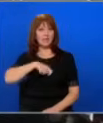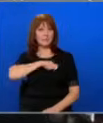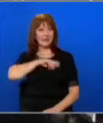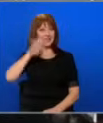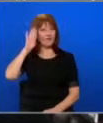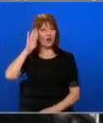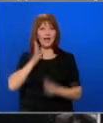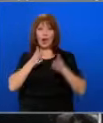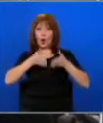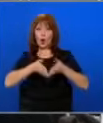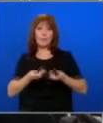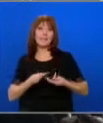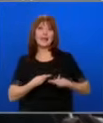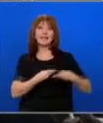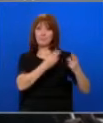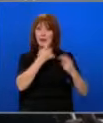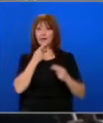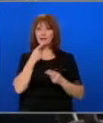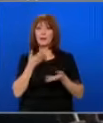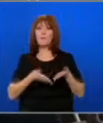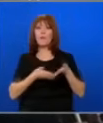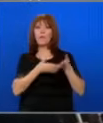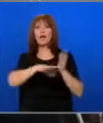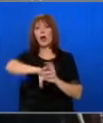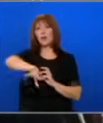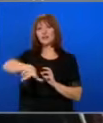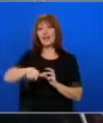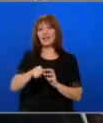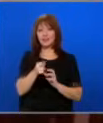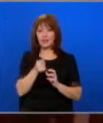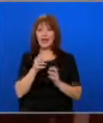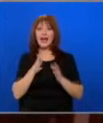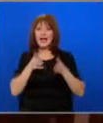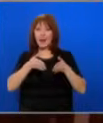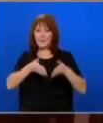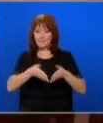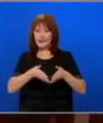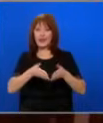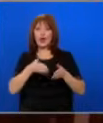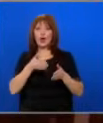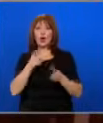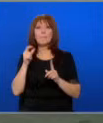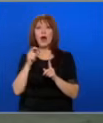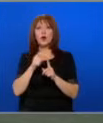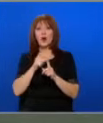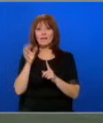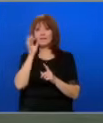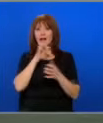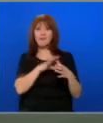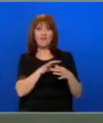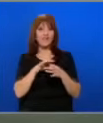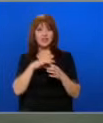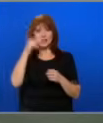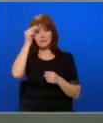Испански военен кораб беше изпратен, за да помогне на отвлечения край сомалийския бряг Руен. Все още няма връзка нито с българските моряци, нито